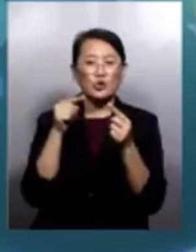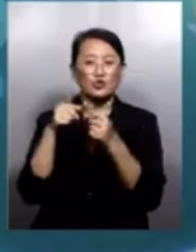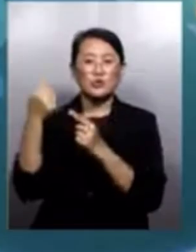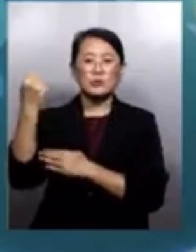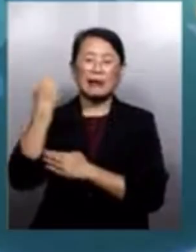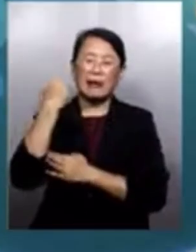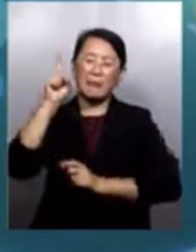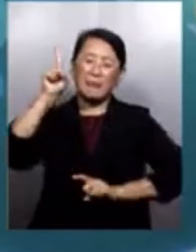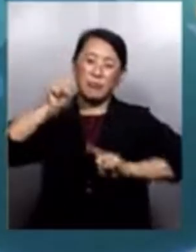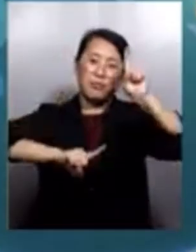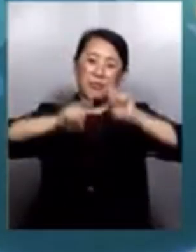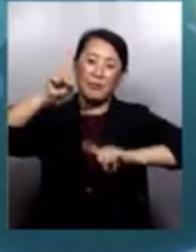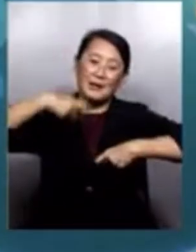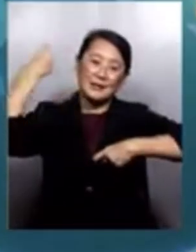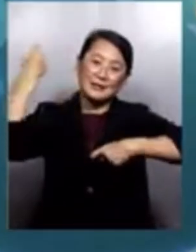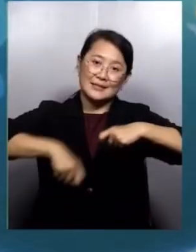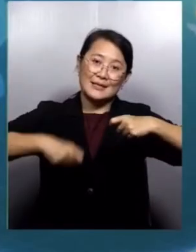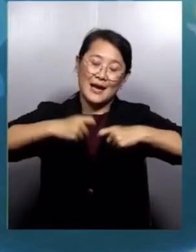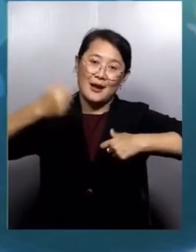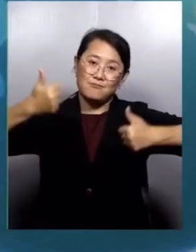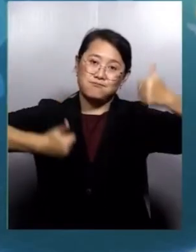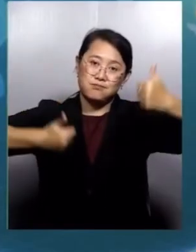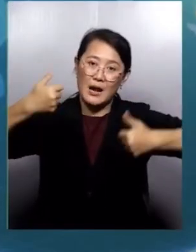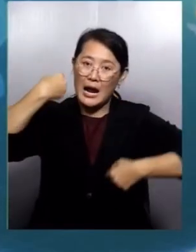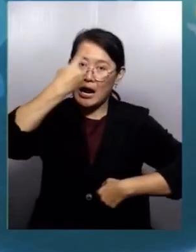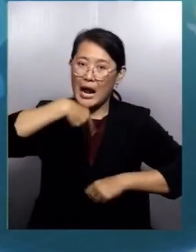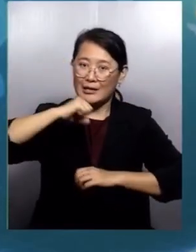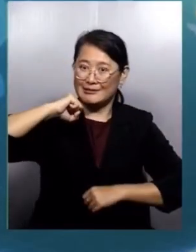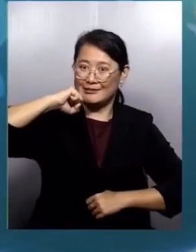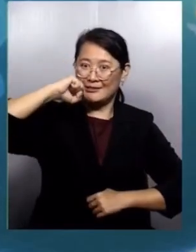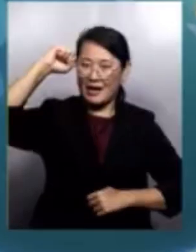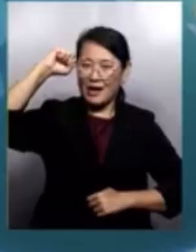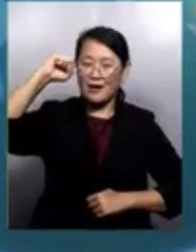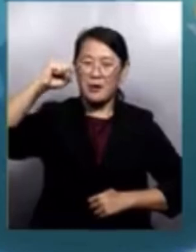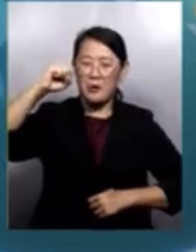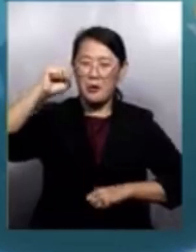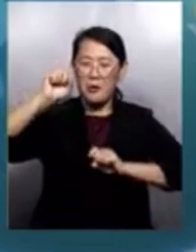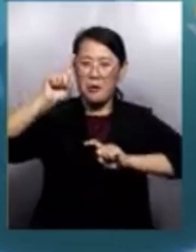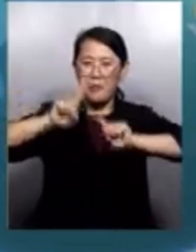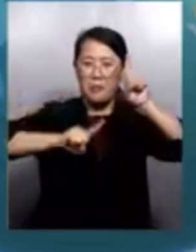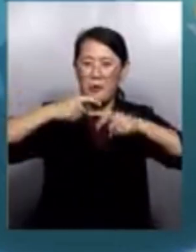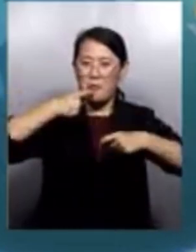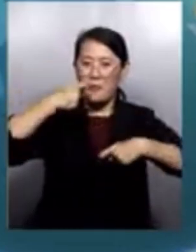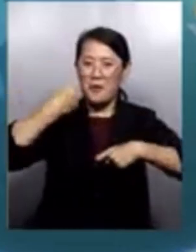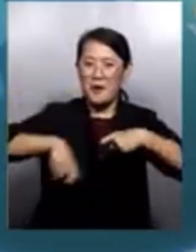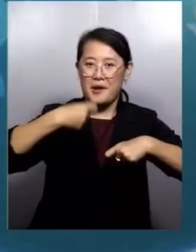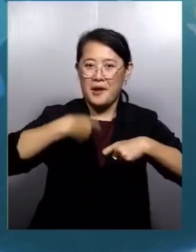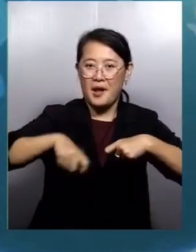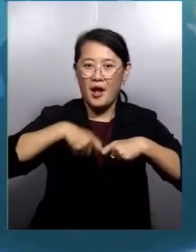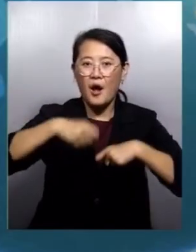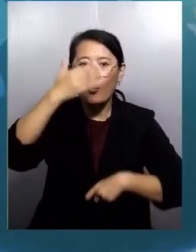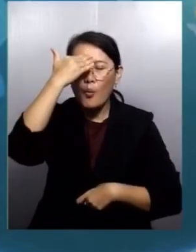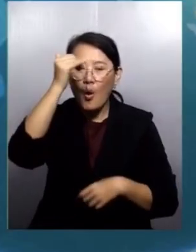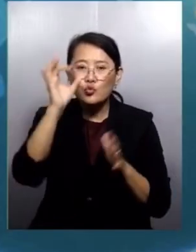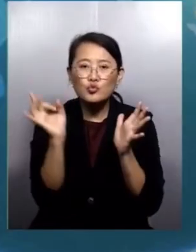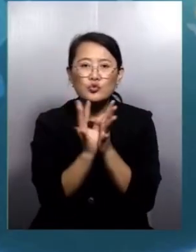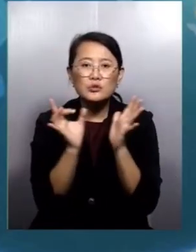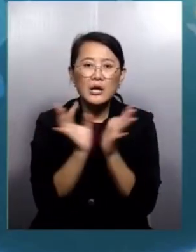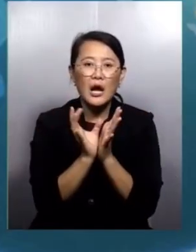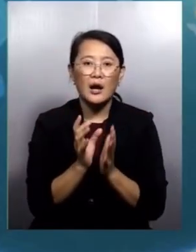าใครจะเป็นผู้ชนะถามว่าทำไมต้องพูดอย่างนั้นเพราะในที่สุดแล้วเราก็อยากอยู่ข้างผู้